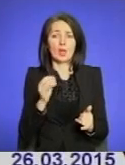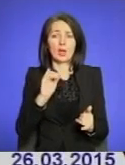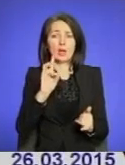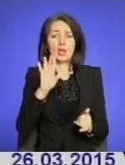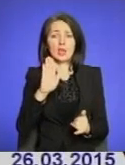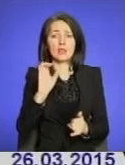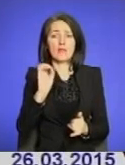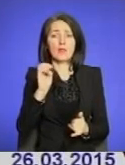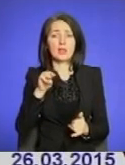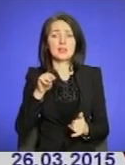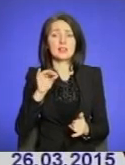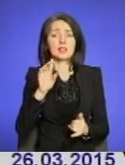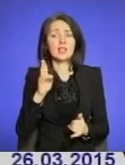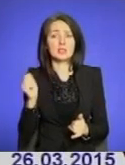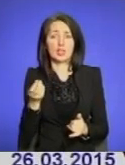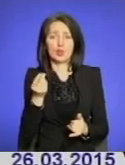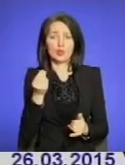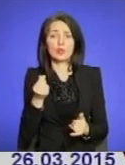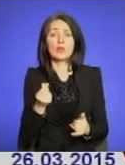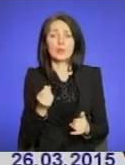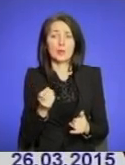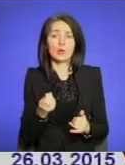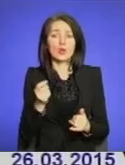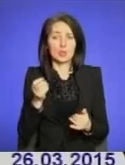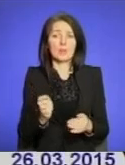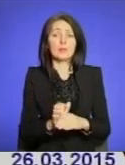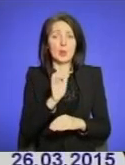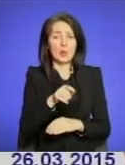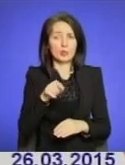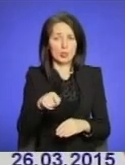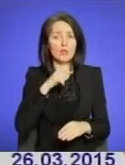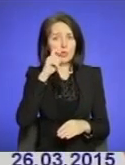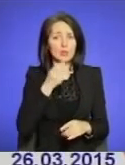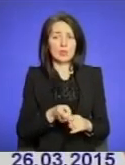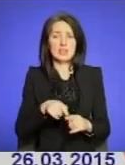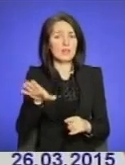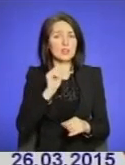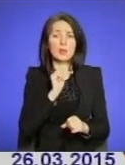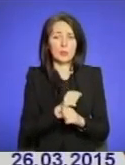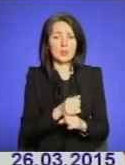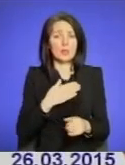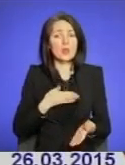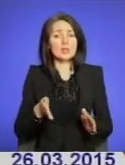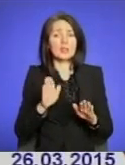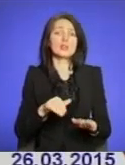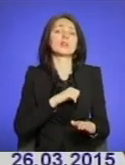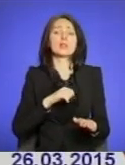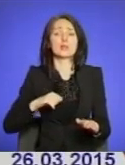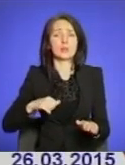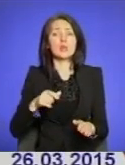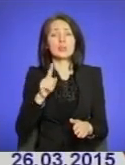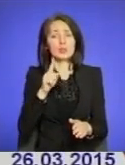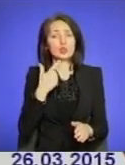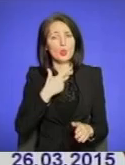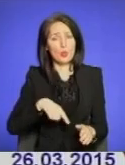інвестиції і грошові потоки направити, спрямувати в Україну, то це все припиниться. І ми залишимось самі з собою,